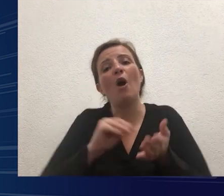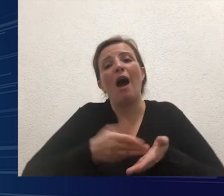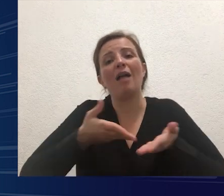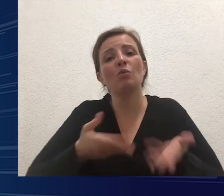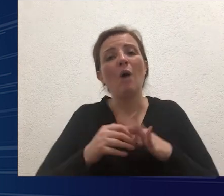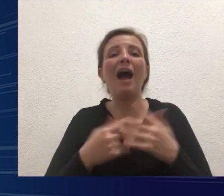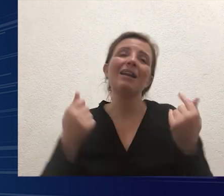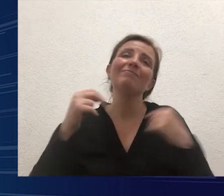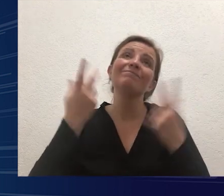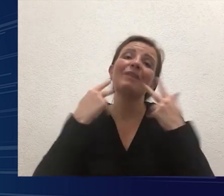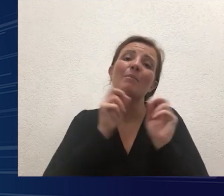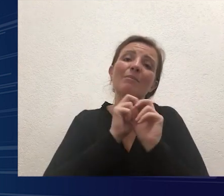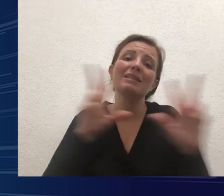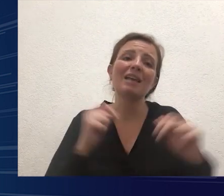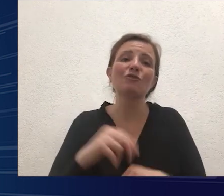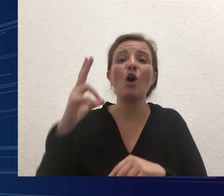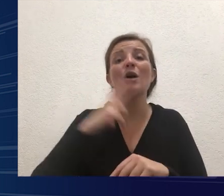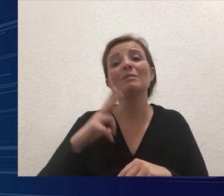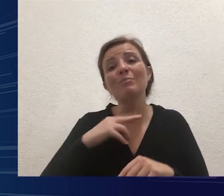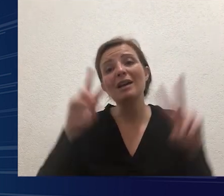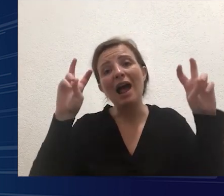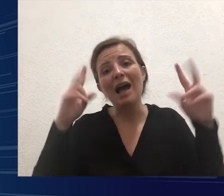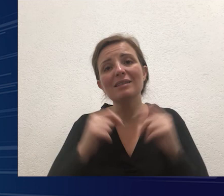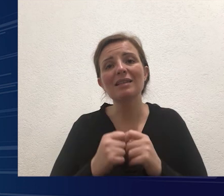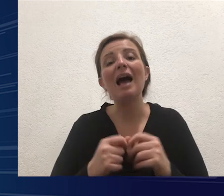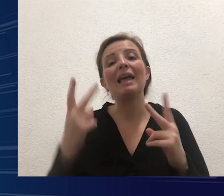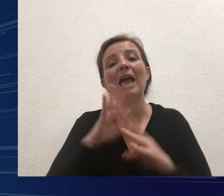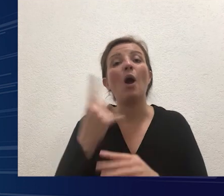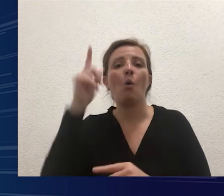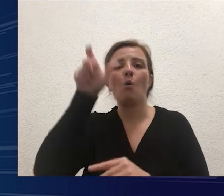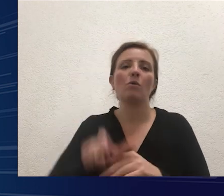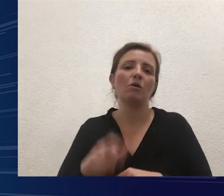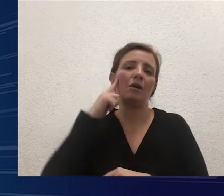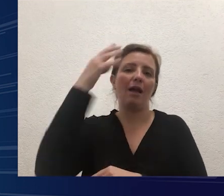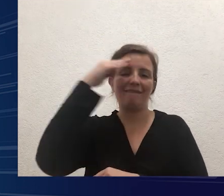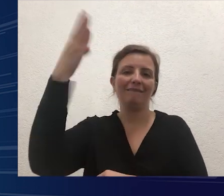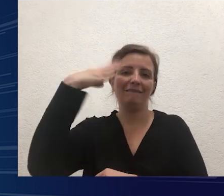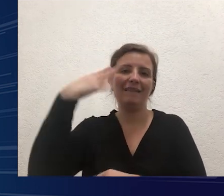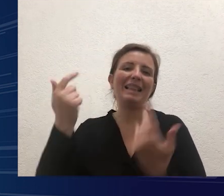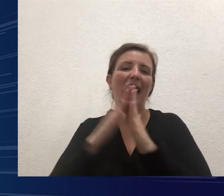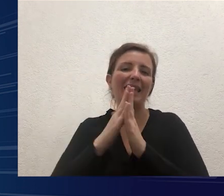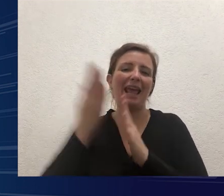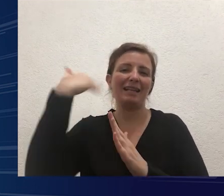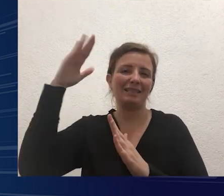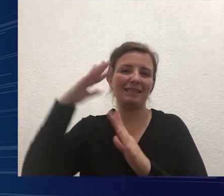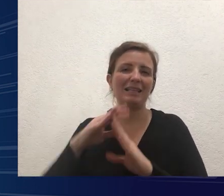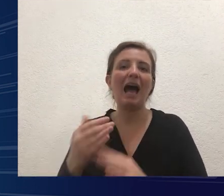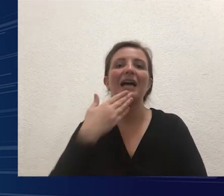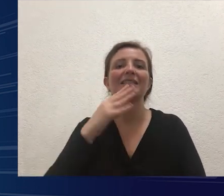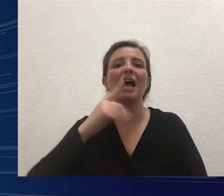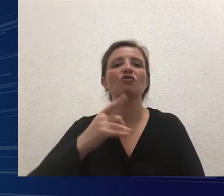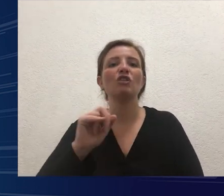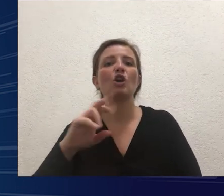messaggio di speranza che grande erudito della chiesa dei suoi